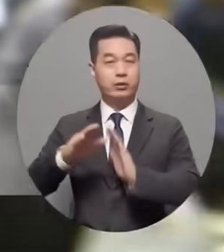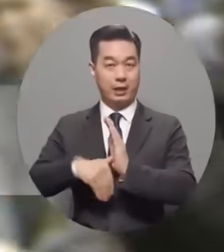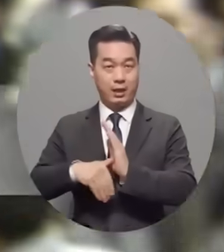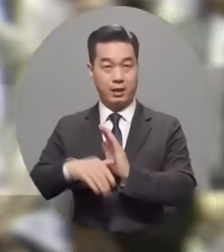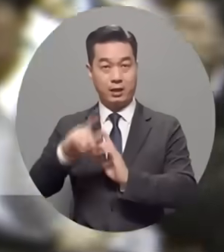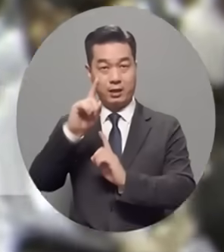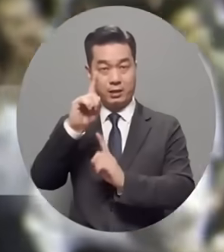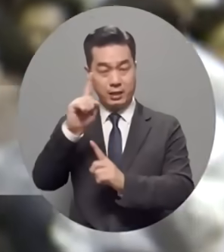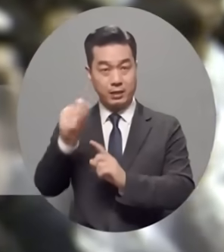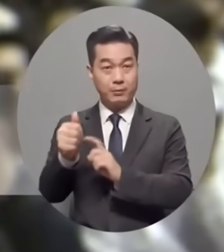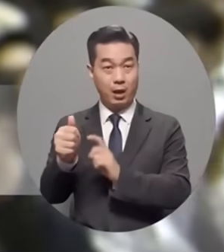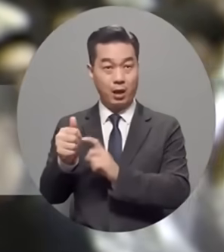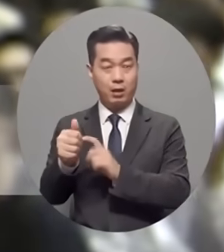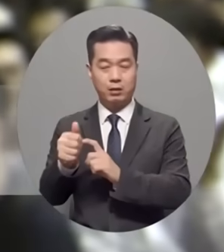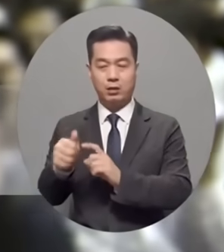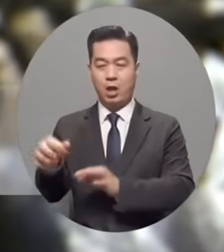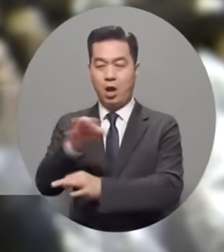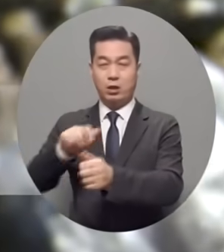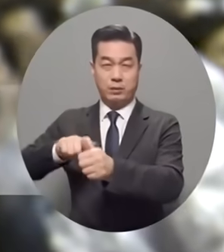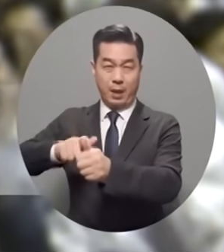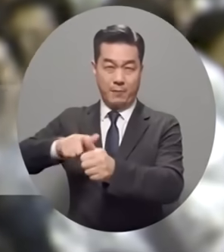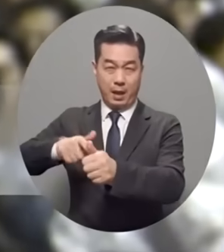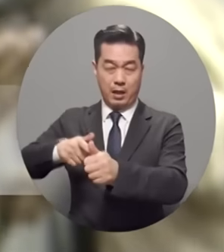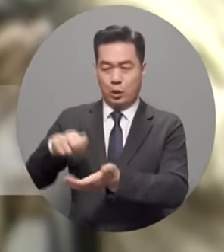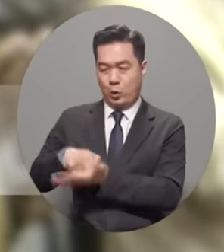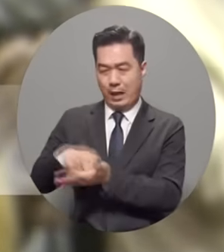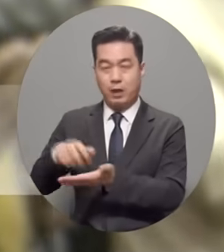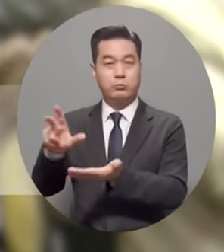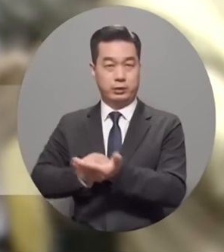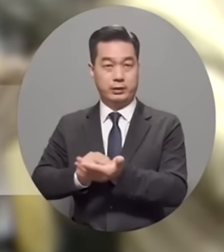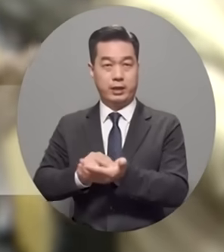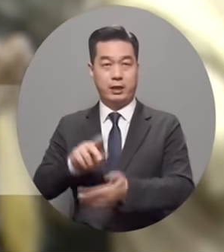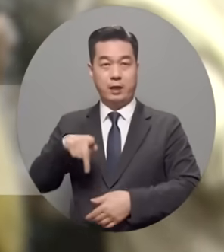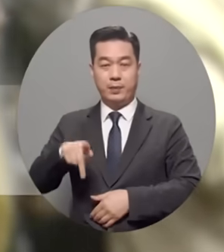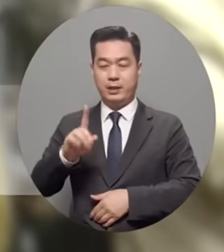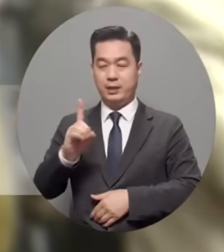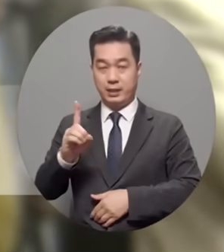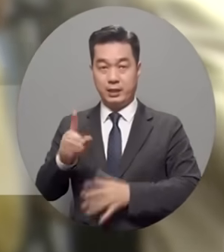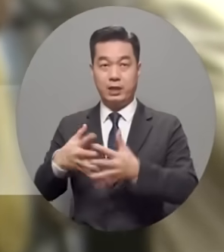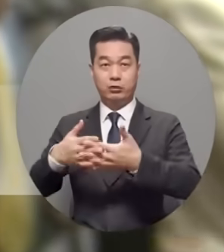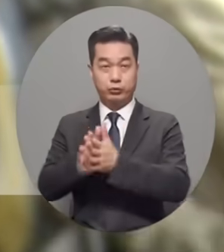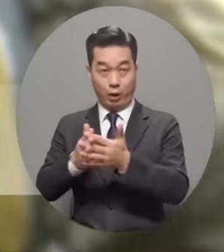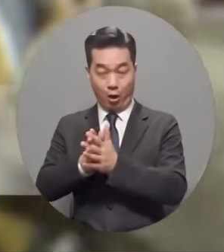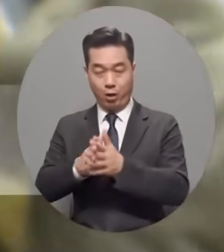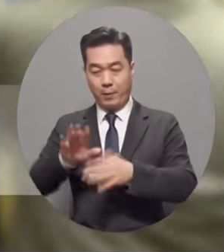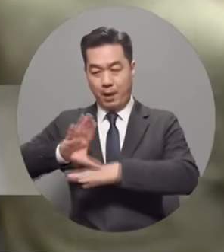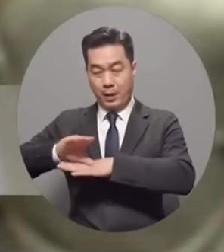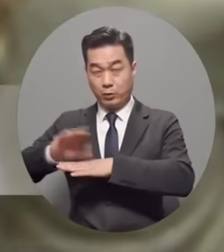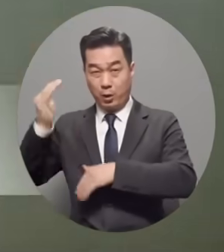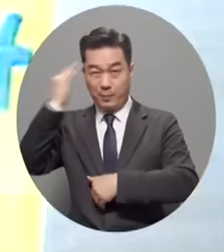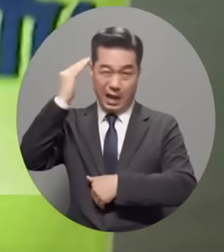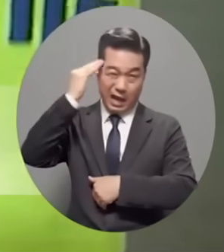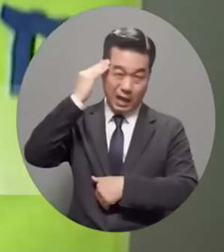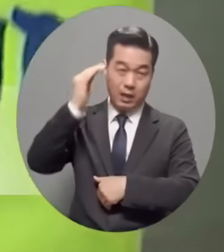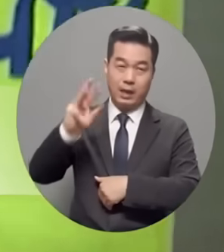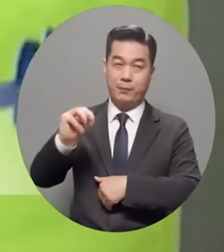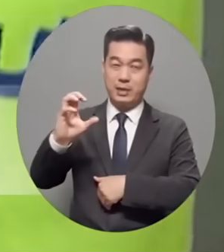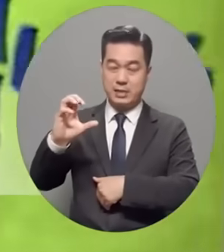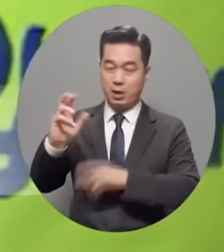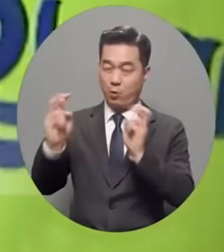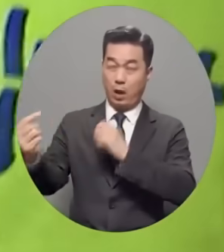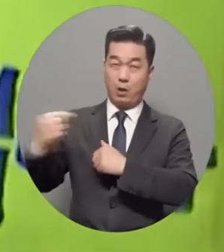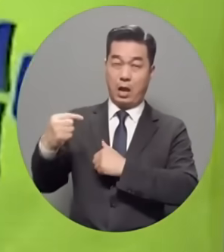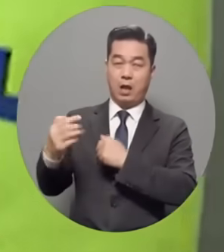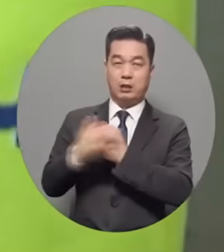헌금 강요와 도박 등의 의혹을 다룬 MBC PD수첩의 방송을 막으려는 신도들이 MBC 사옥을 점거하면서 송출이